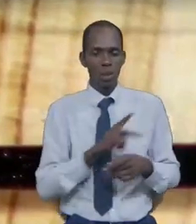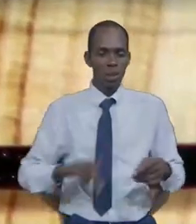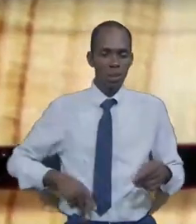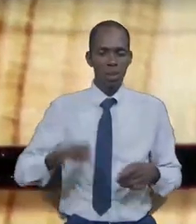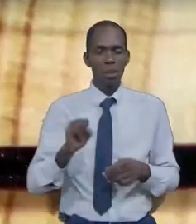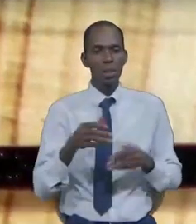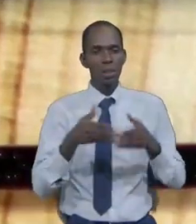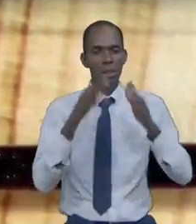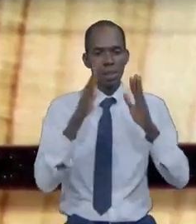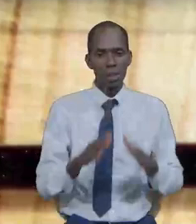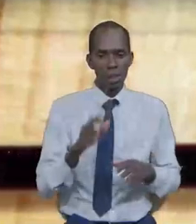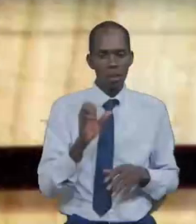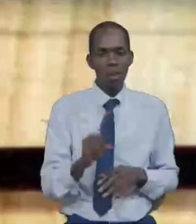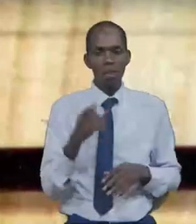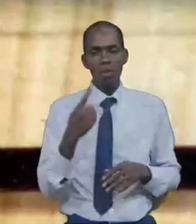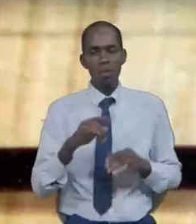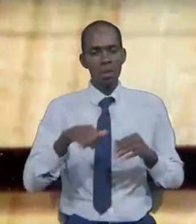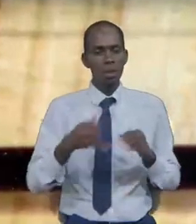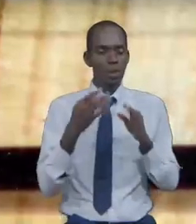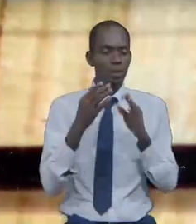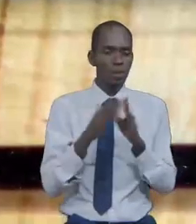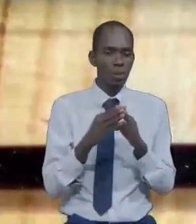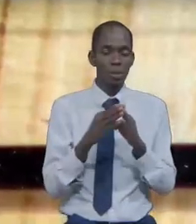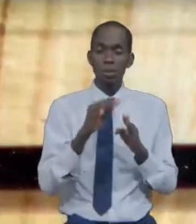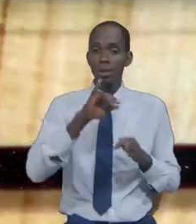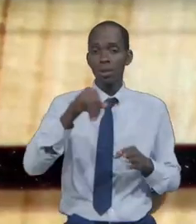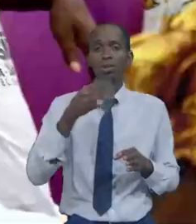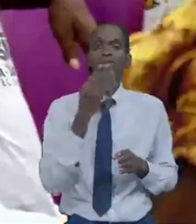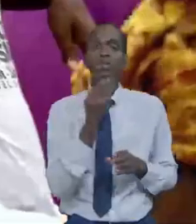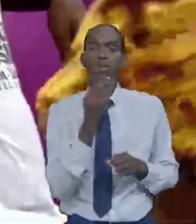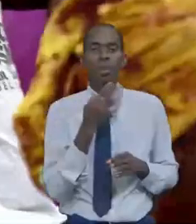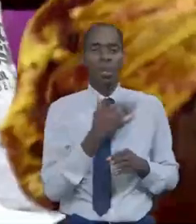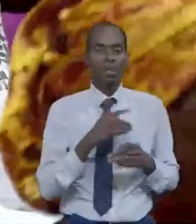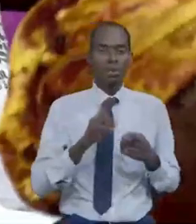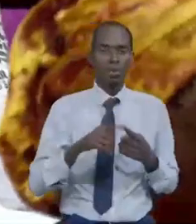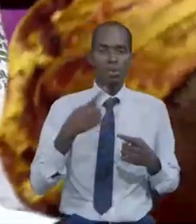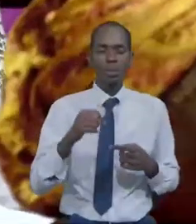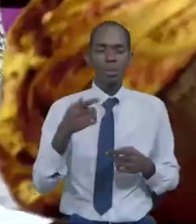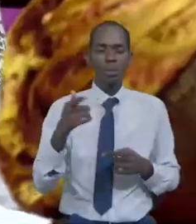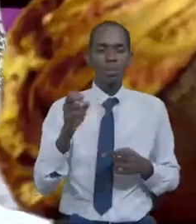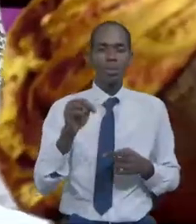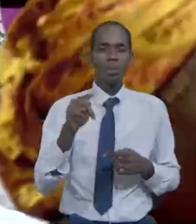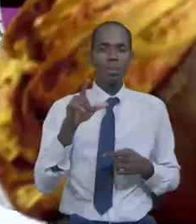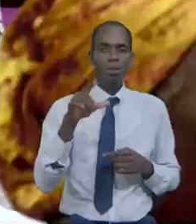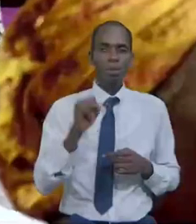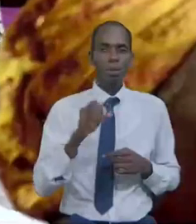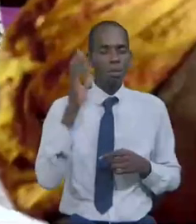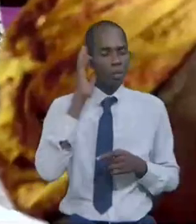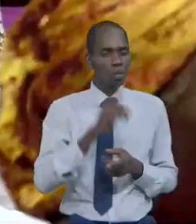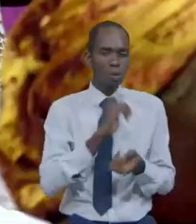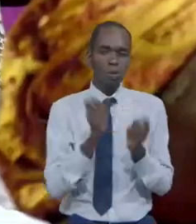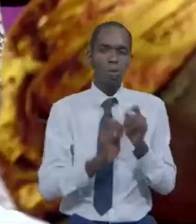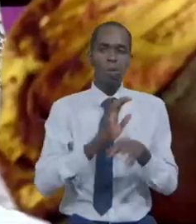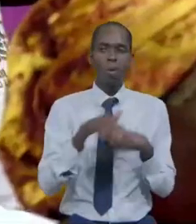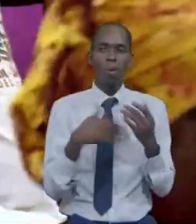le Seigneur. Il atteint les Juifs, les Israélites, les rois, et il va maintenant révoquer toutes